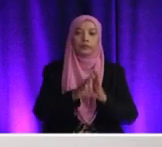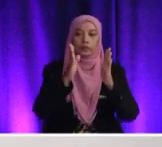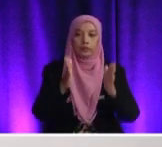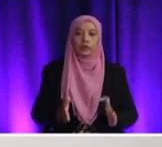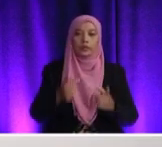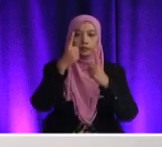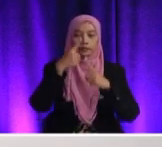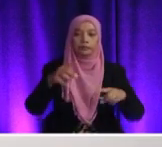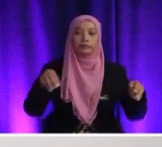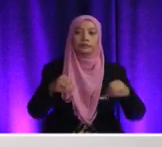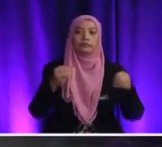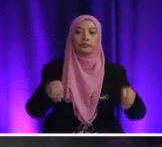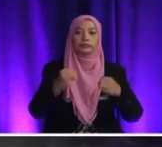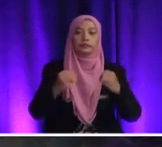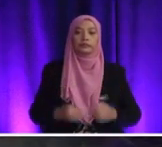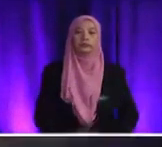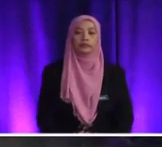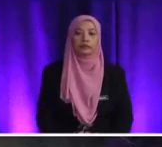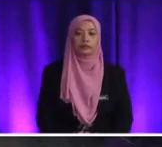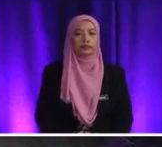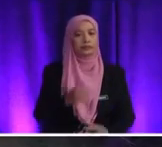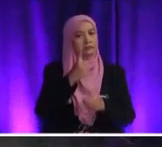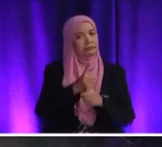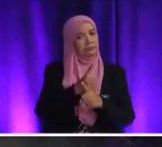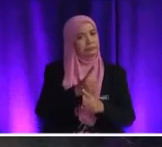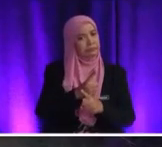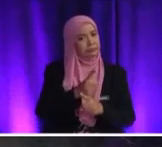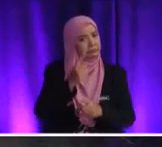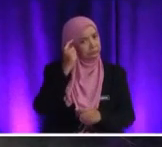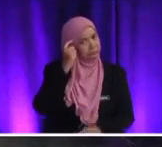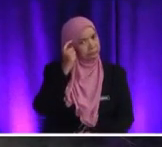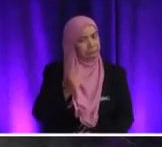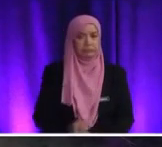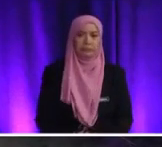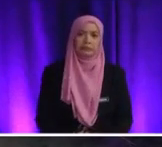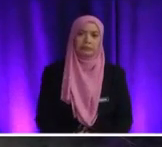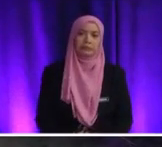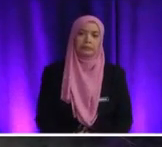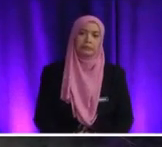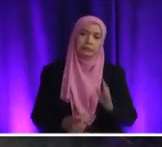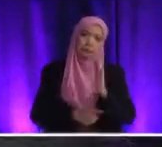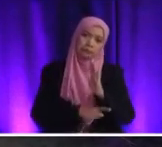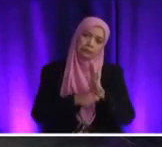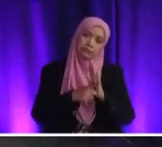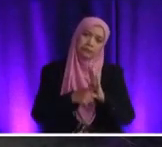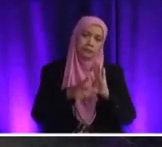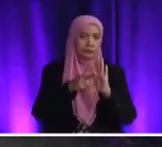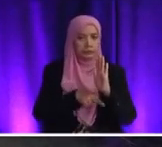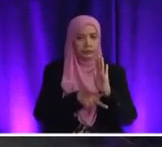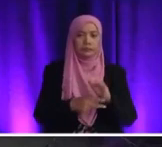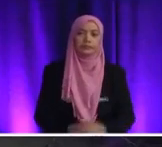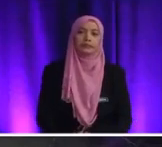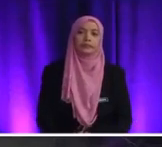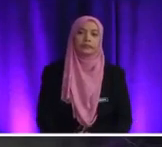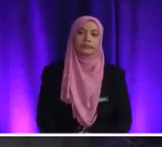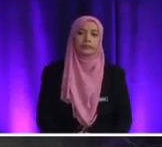memasak hingga Abang piji Meme celedug uang CEO Hah nampak Candi